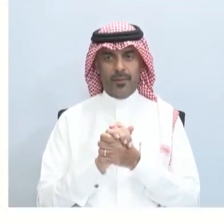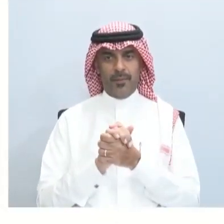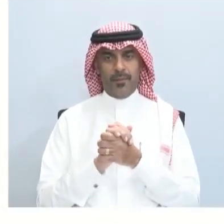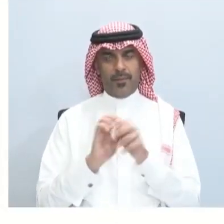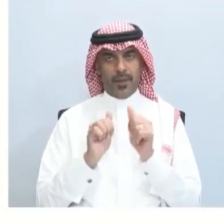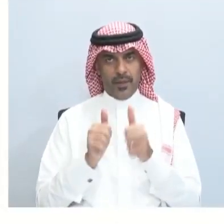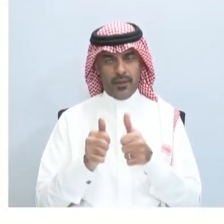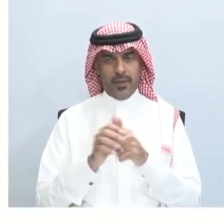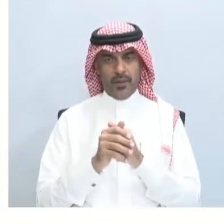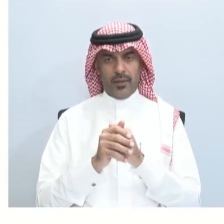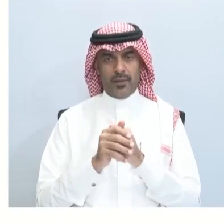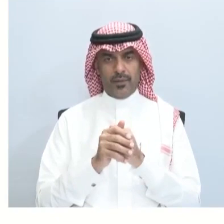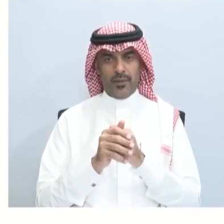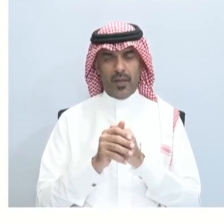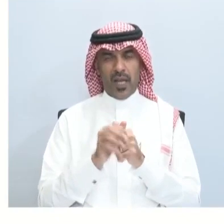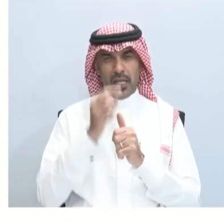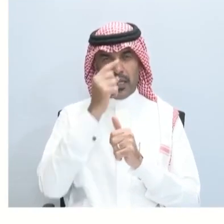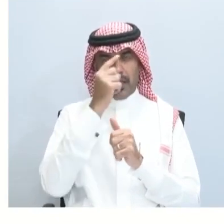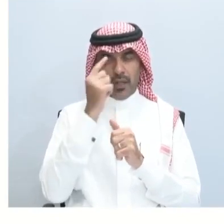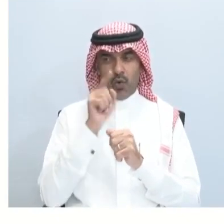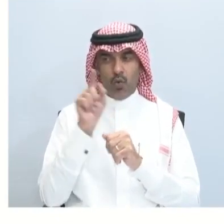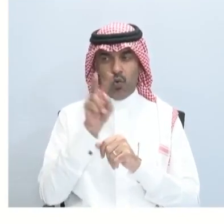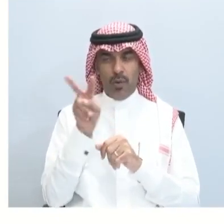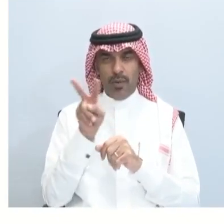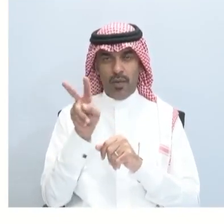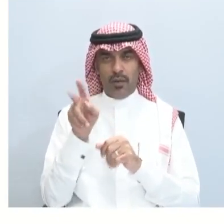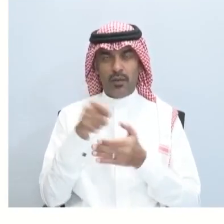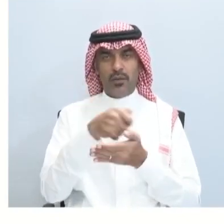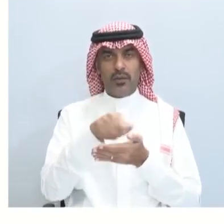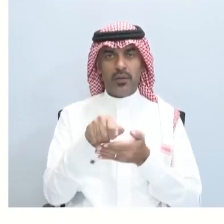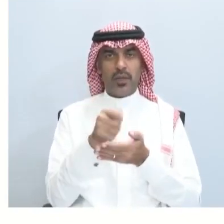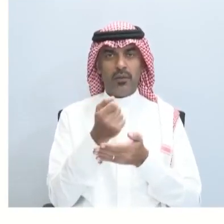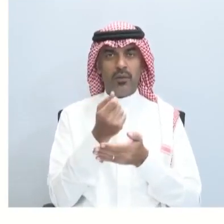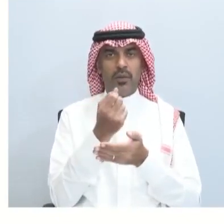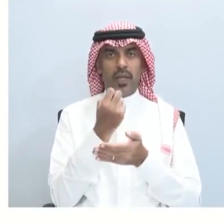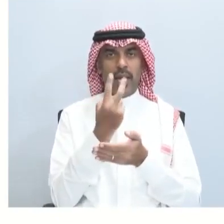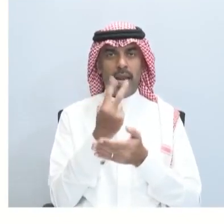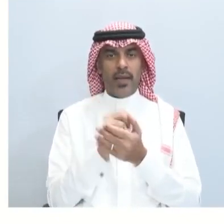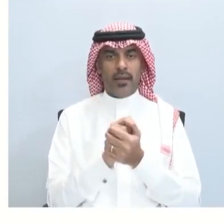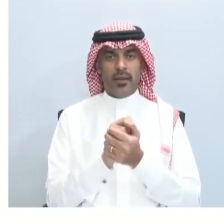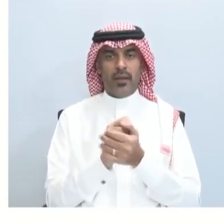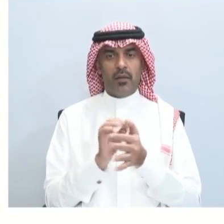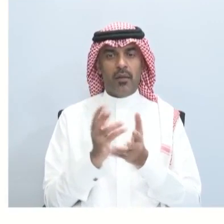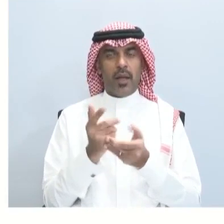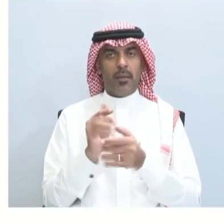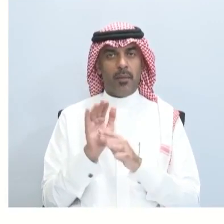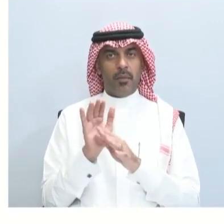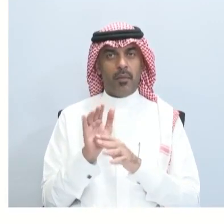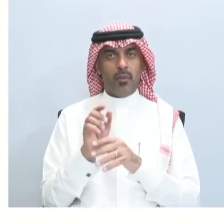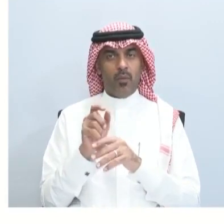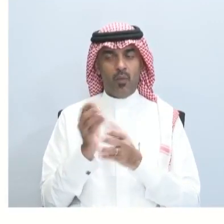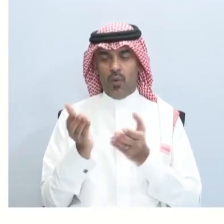ايضا تستعد السؤال الثالث اذا اشترى كل منهما بقيمه ريالين فهل ستبقى المقارنه